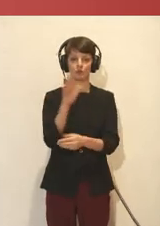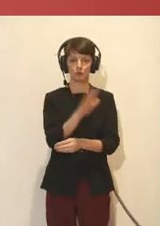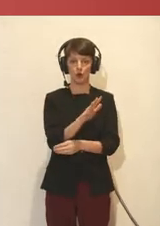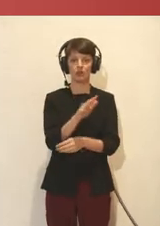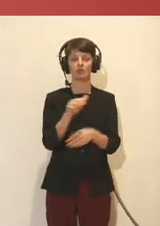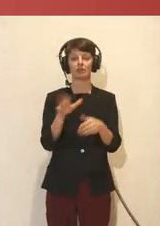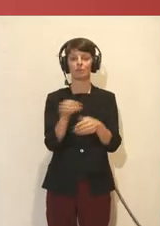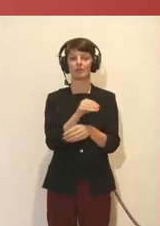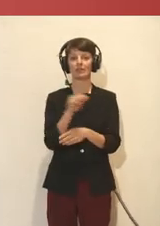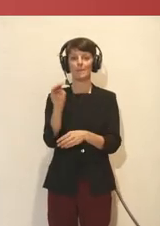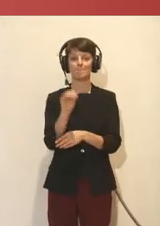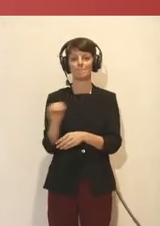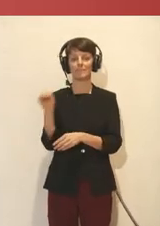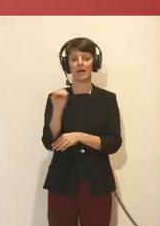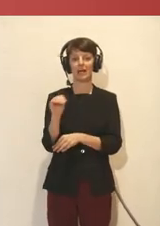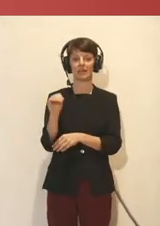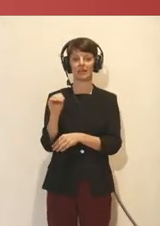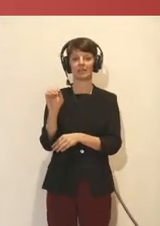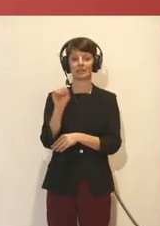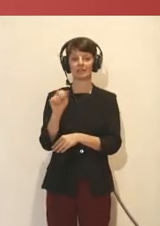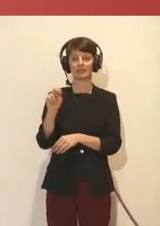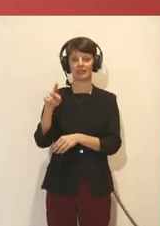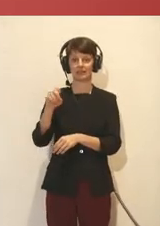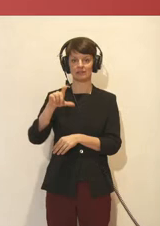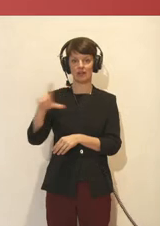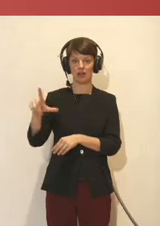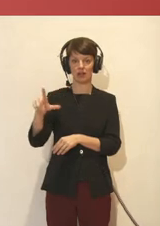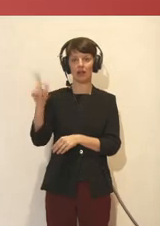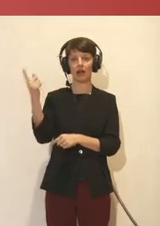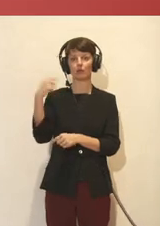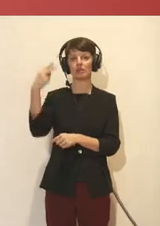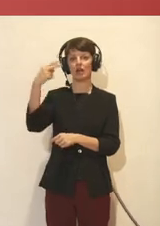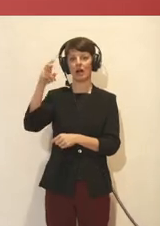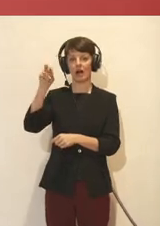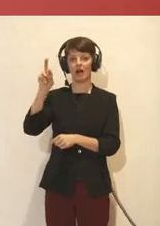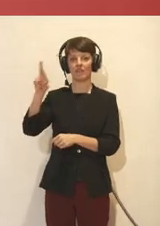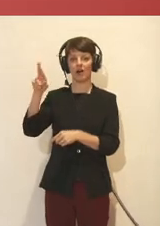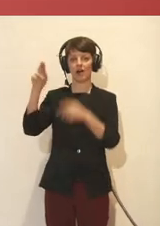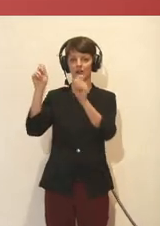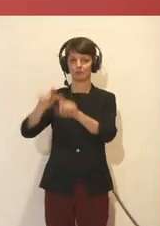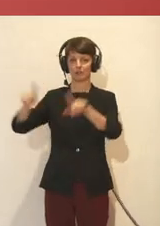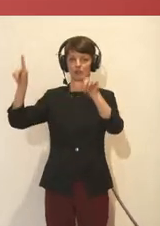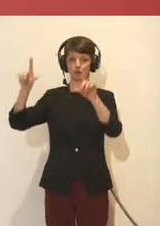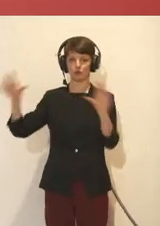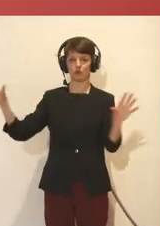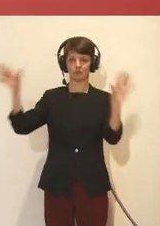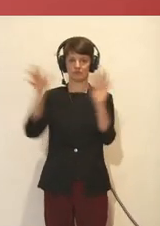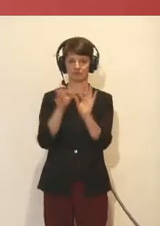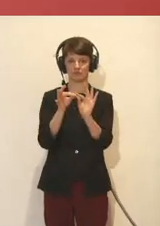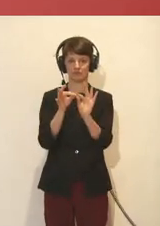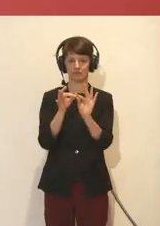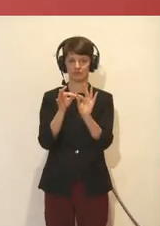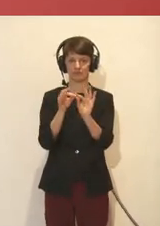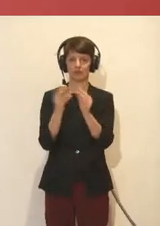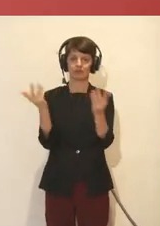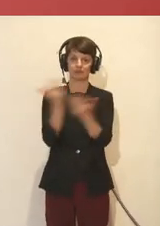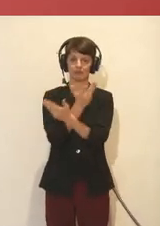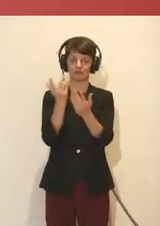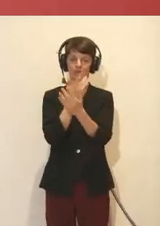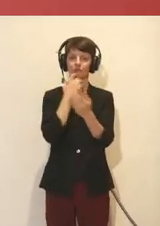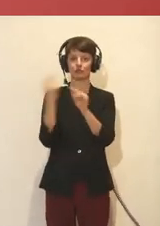mit maicon mit micro cent l der hier am aus harvard auf dem bildschirm übertragen wird und mit olaf